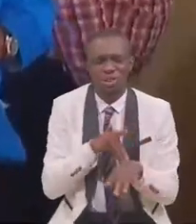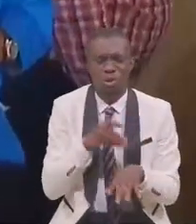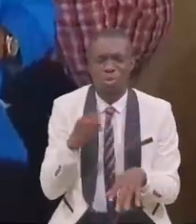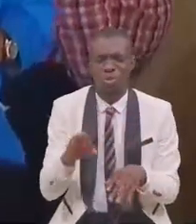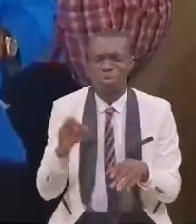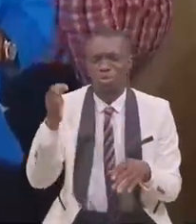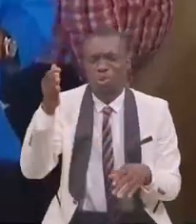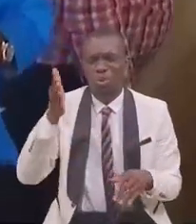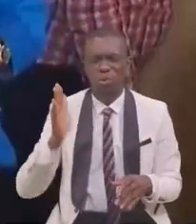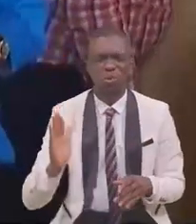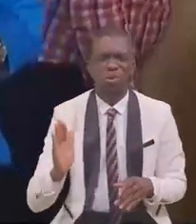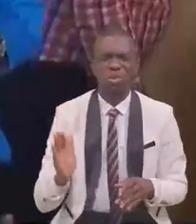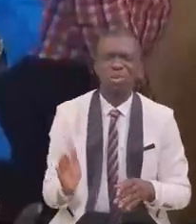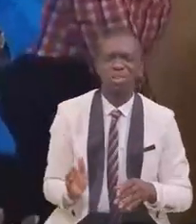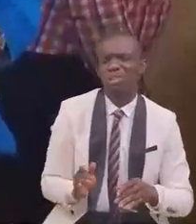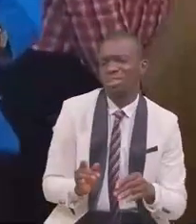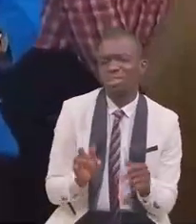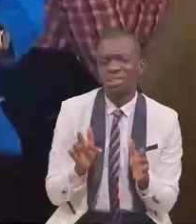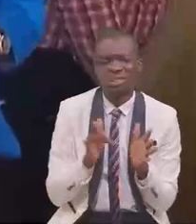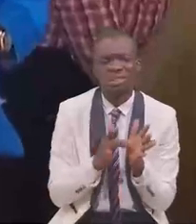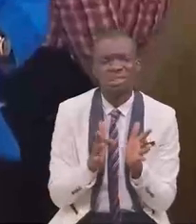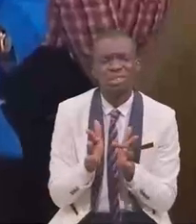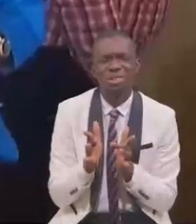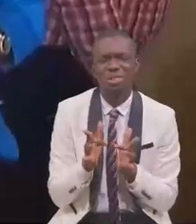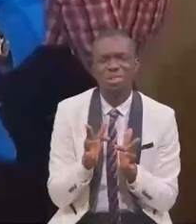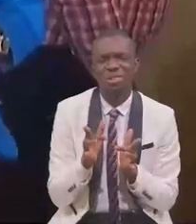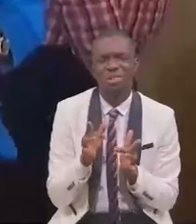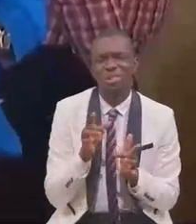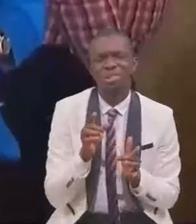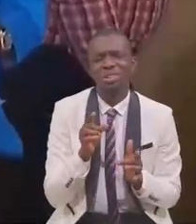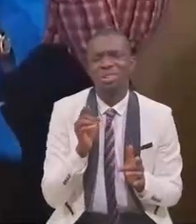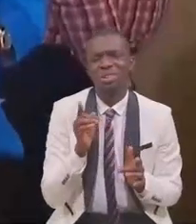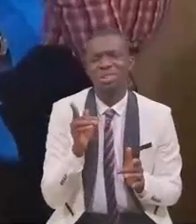apporter la repentance aux gens. Ceux qui se sont repentis sont sauvés.